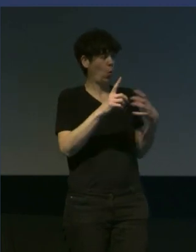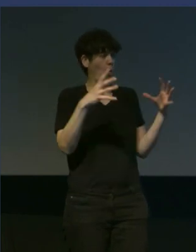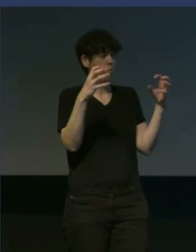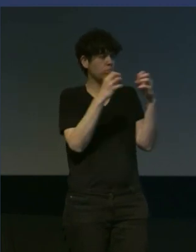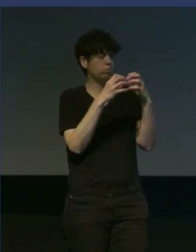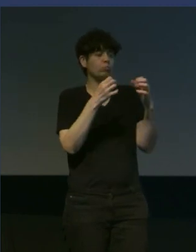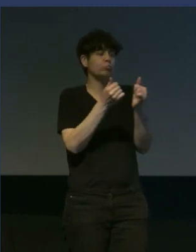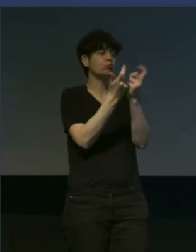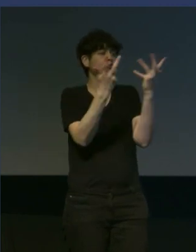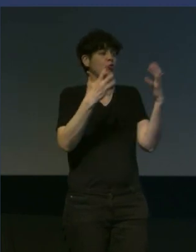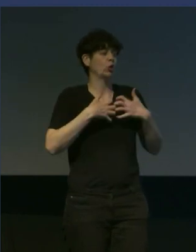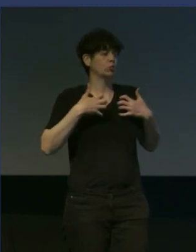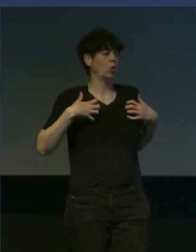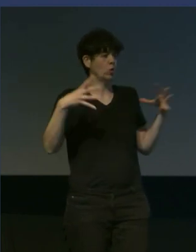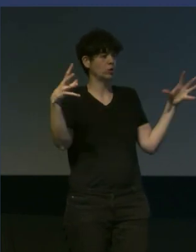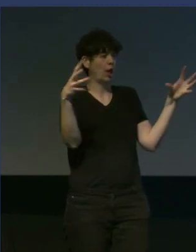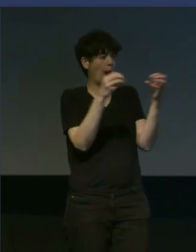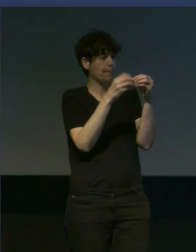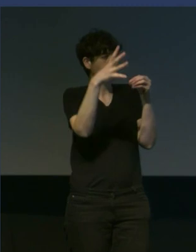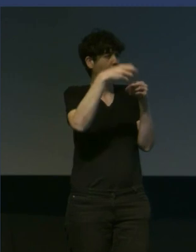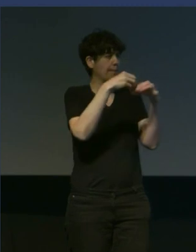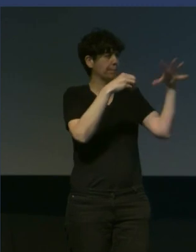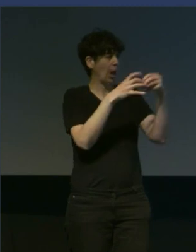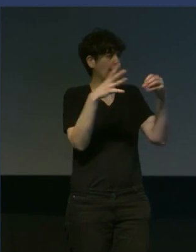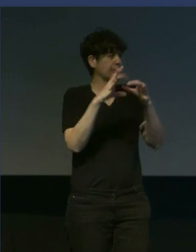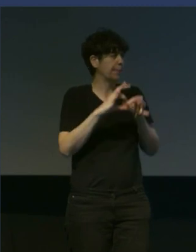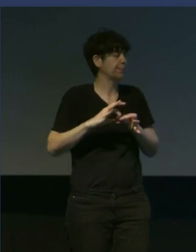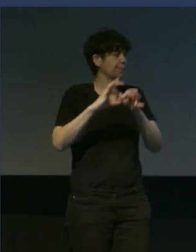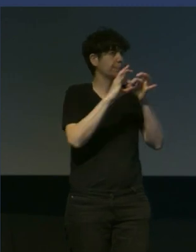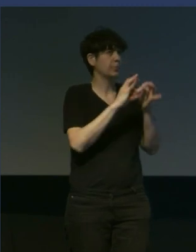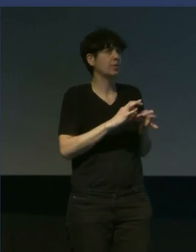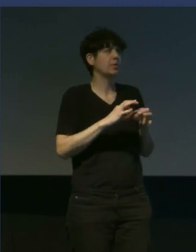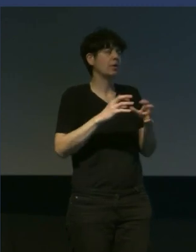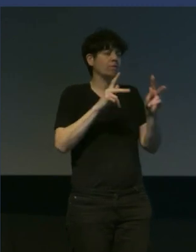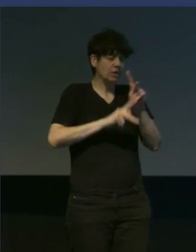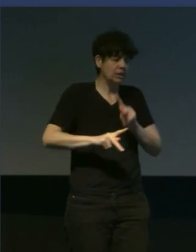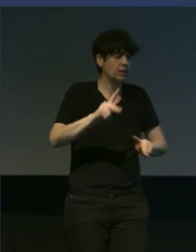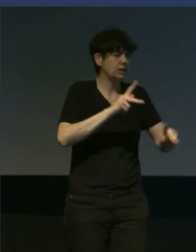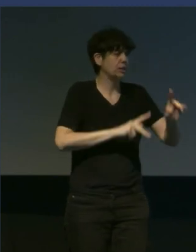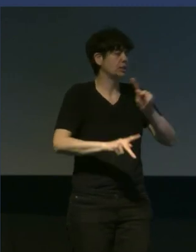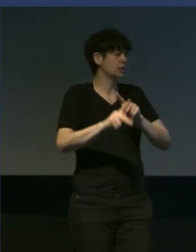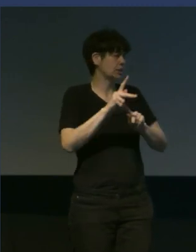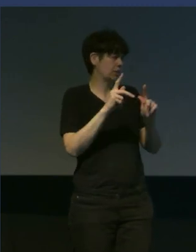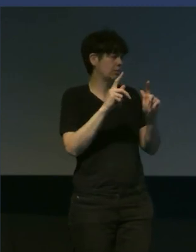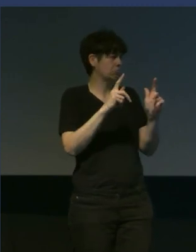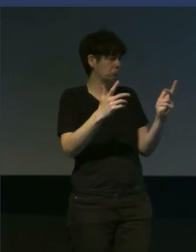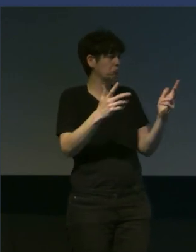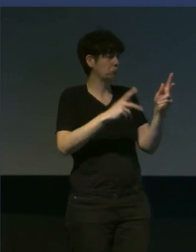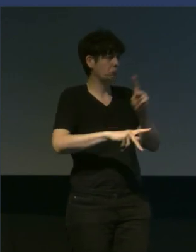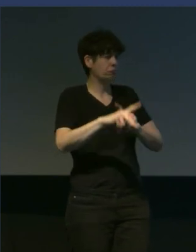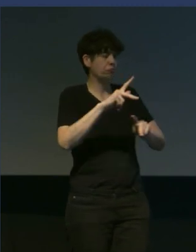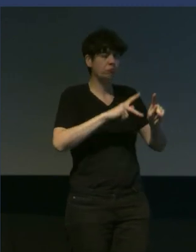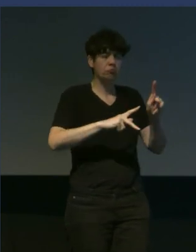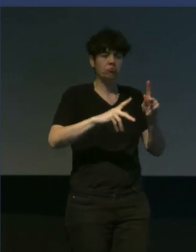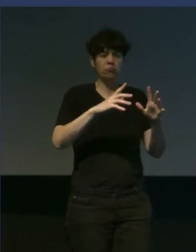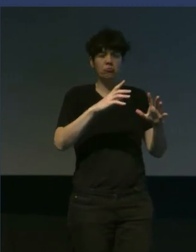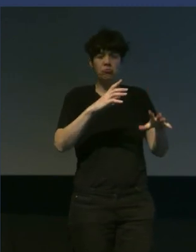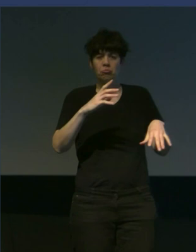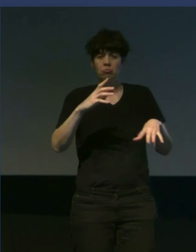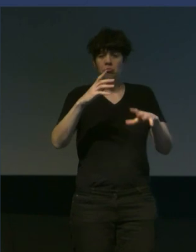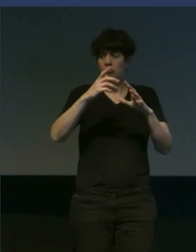de multiples de sciences. Bon, on va avoir la physique avec plusieurs aspects, la thermodynamique, l'optique,